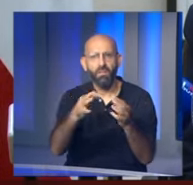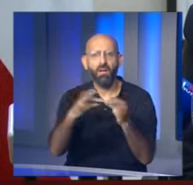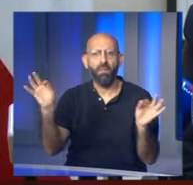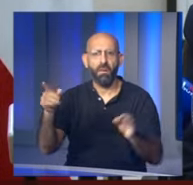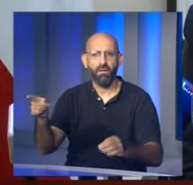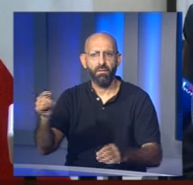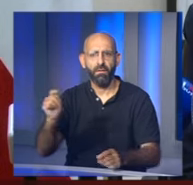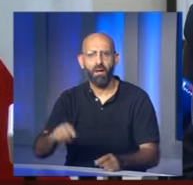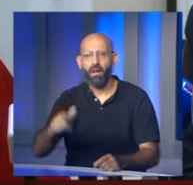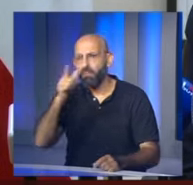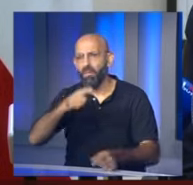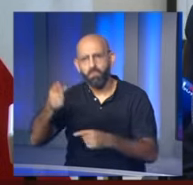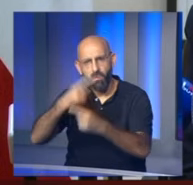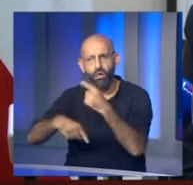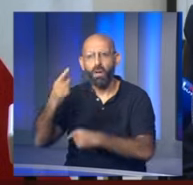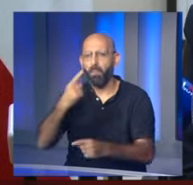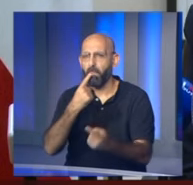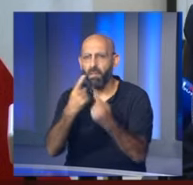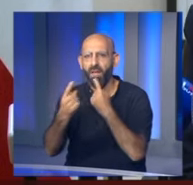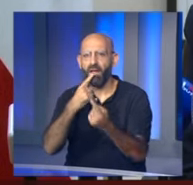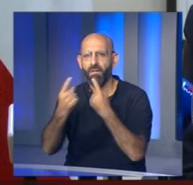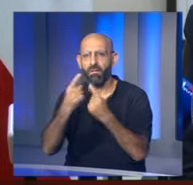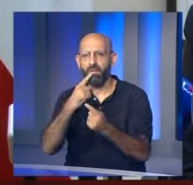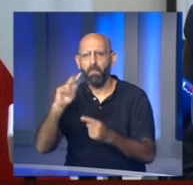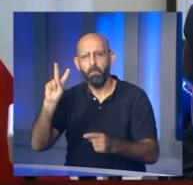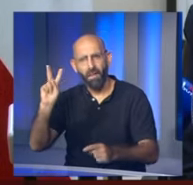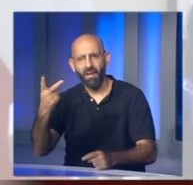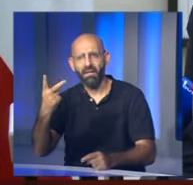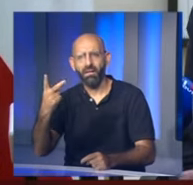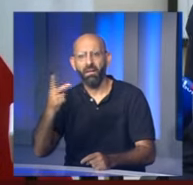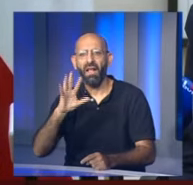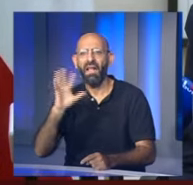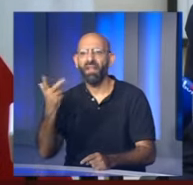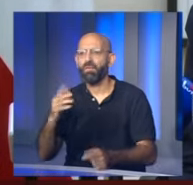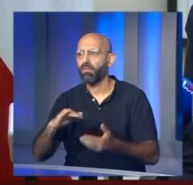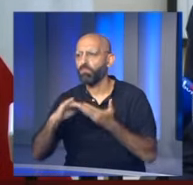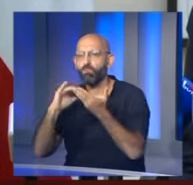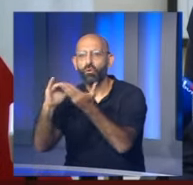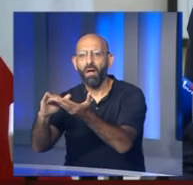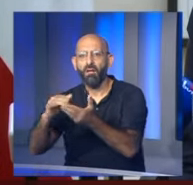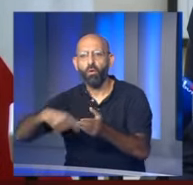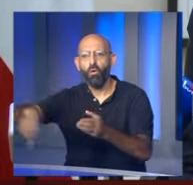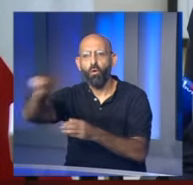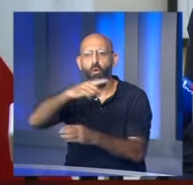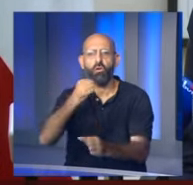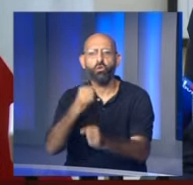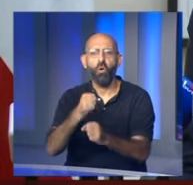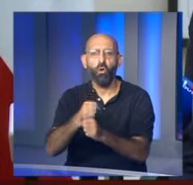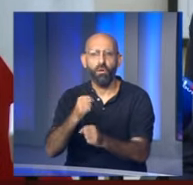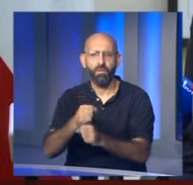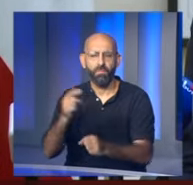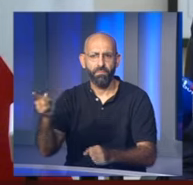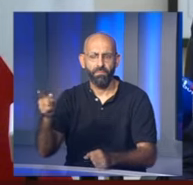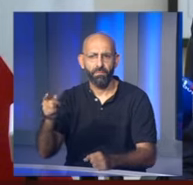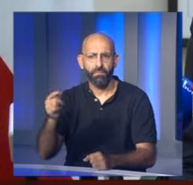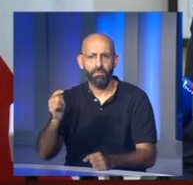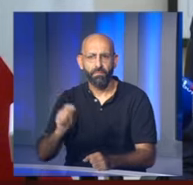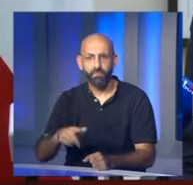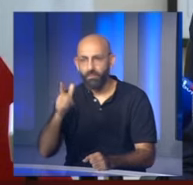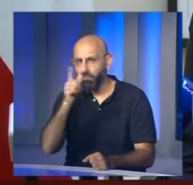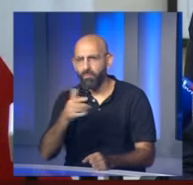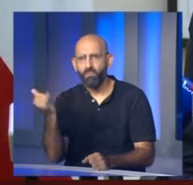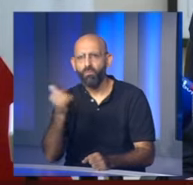الامنيه والعسكريه كمان عم تقوم بكل بدوره برجع بحكي مره ثانيه على التعديات على الاملاك الخاصه وعلى التعديات على